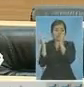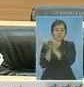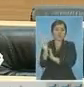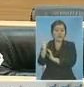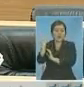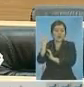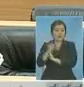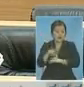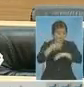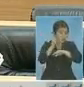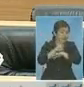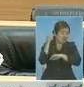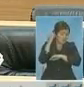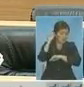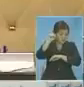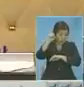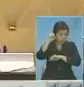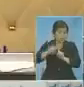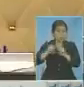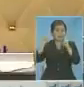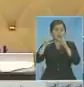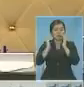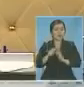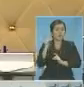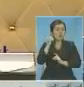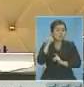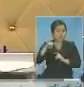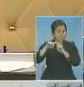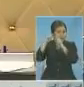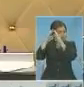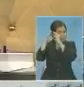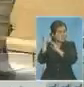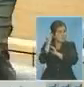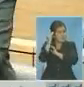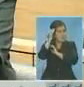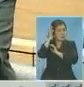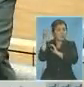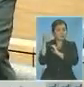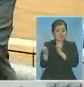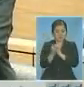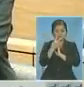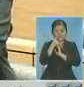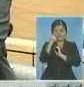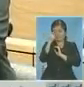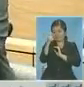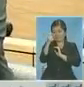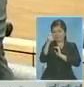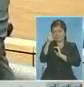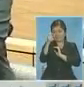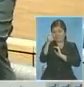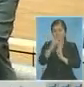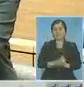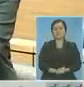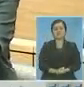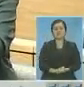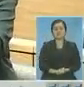านมีหูท่านฟังท่านเข้าใจใช่ไหมคะแต่บางคนเนี่ยมีแต่หูแต่ไม่มีสมองอย่างนี้ไม่ได้นะคะดิฉันเสียหายค่ะคืออย่างนี้ค่ะท่านประธ